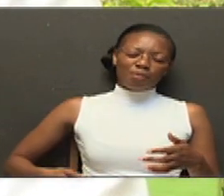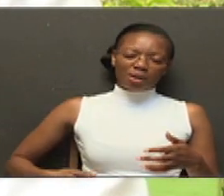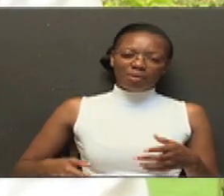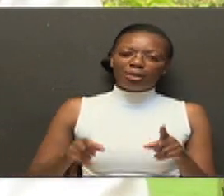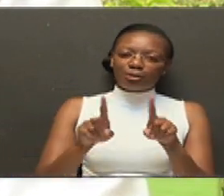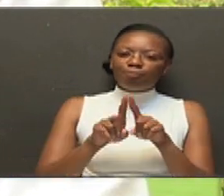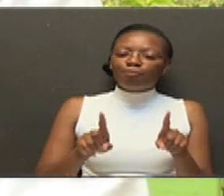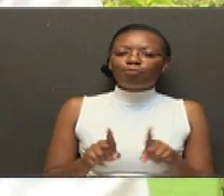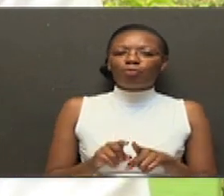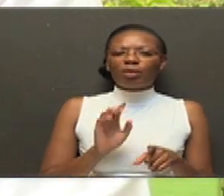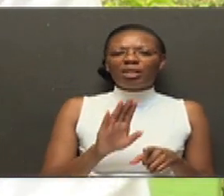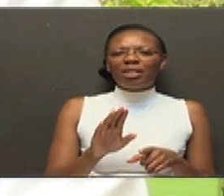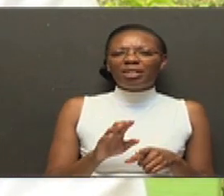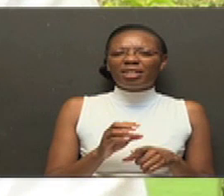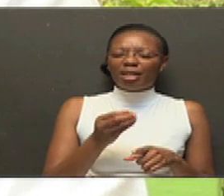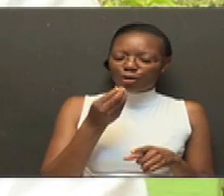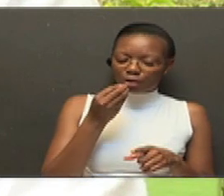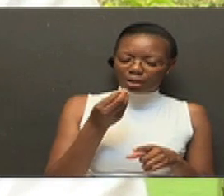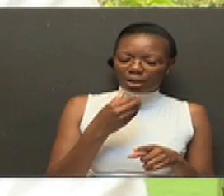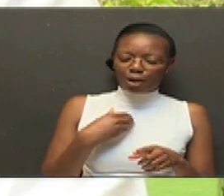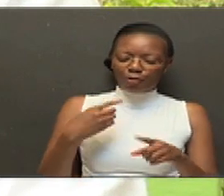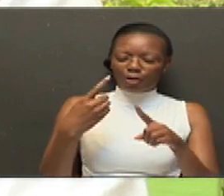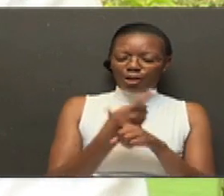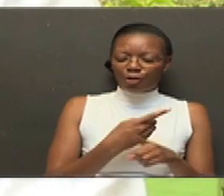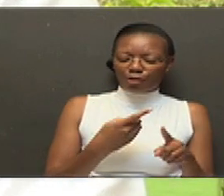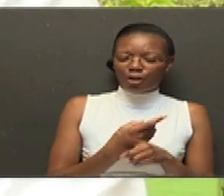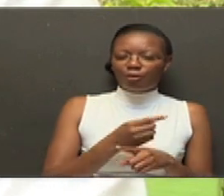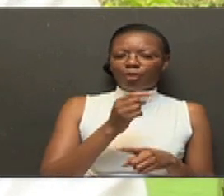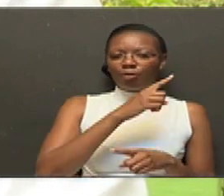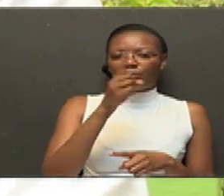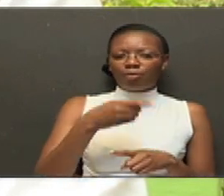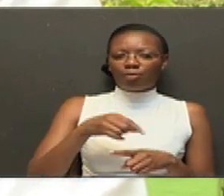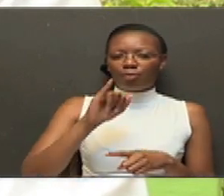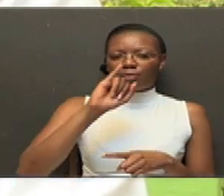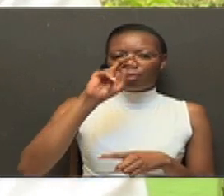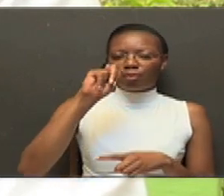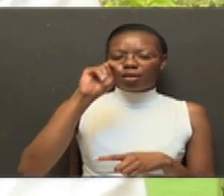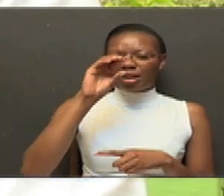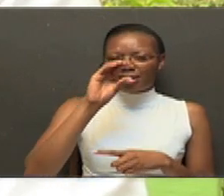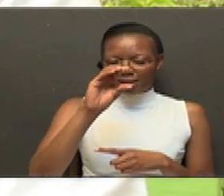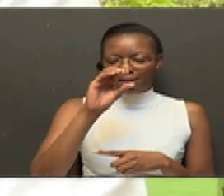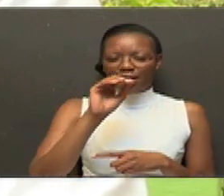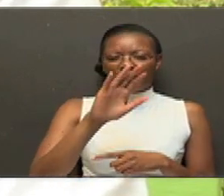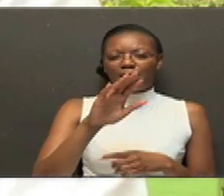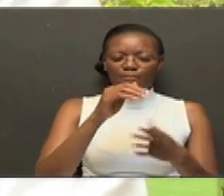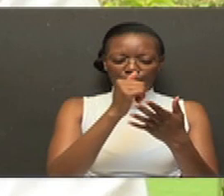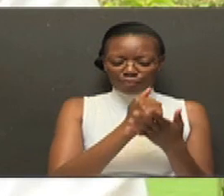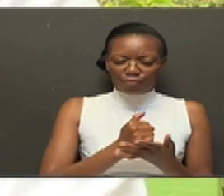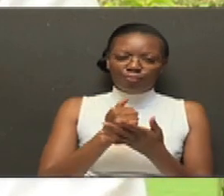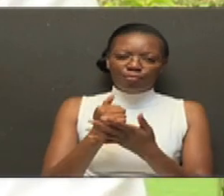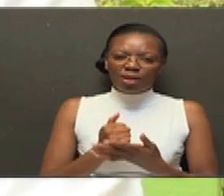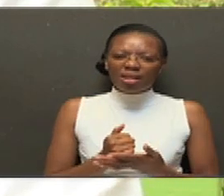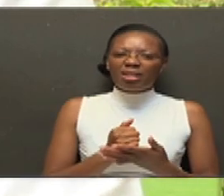pia iko na other minerals. Iko na zinc. Unapata zinc pia ni muhimu sana haswa